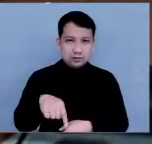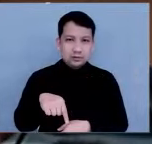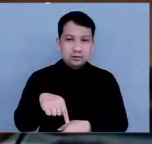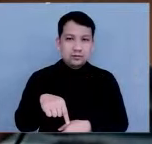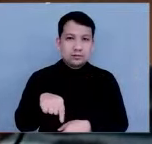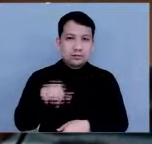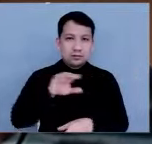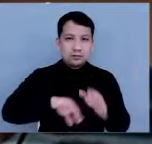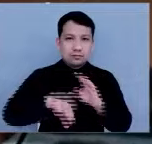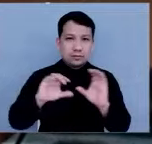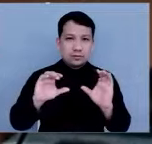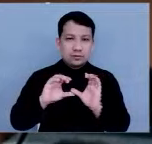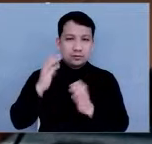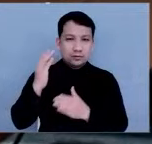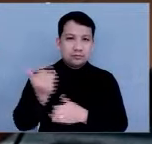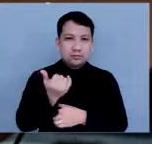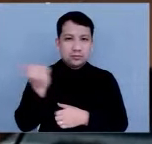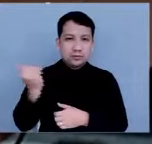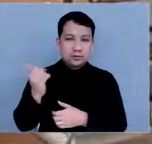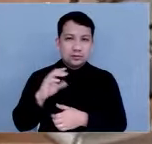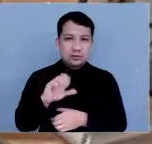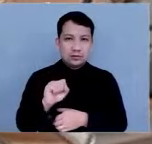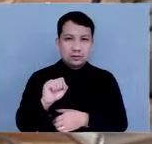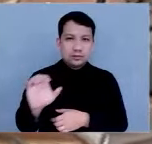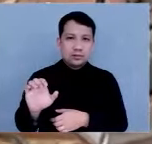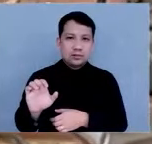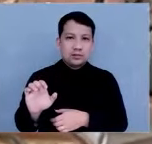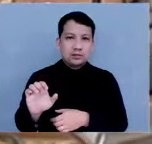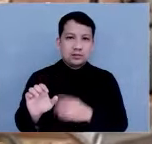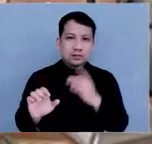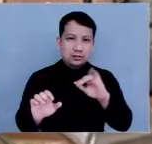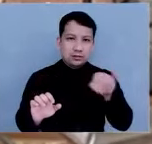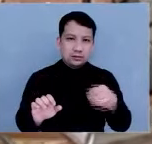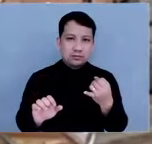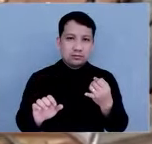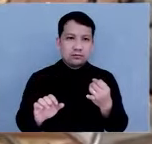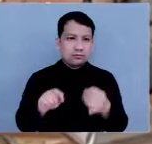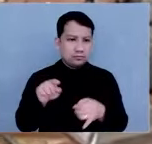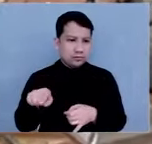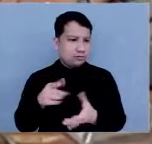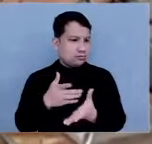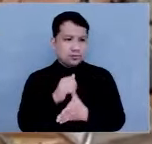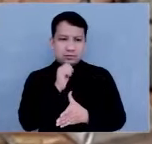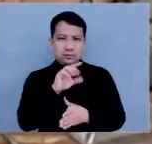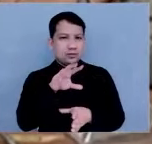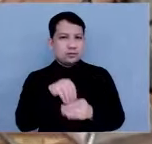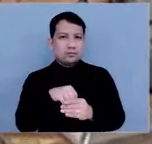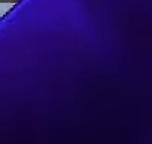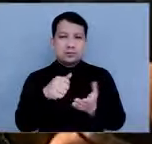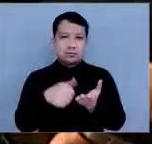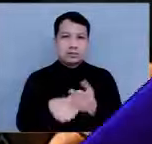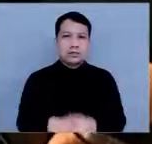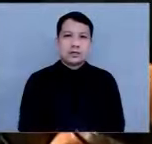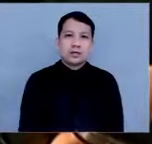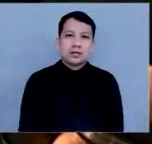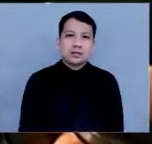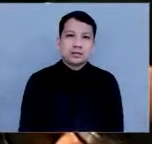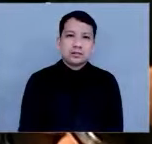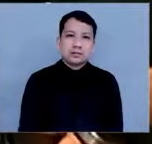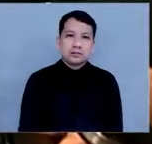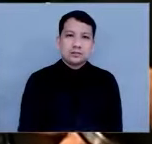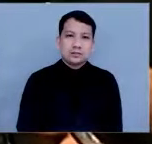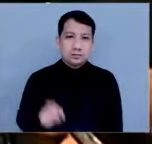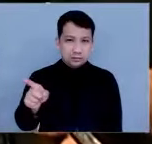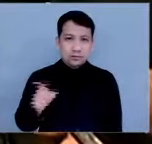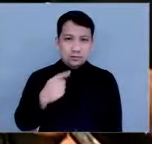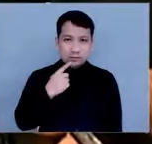certificate pati na rin sa iba pang kaso. Para naman sa DOJ, walang karapatan si Go na tumakbo sa eleksyon. She is a